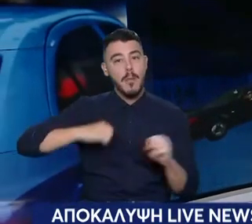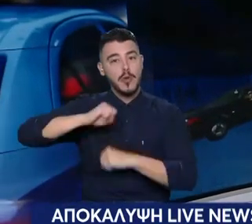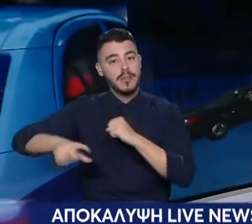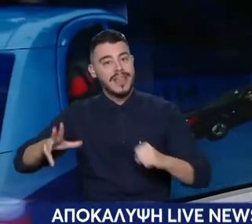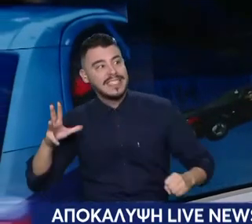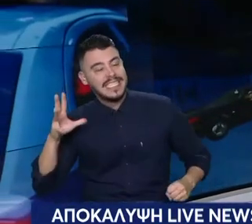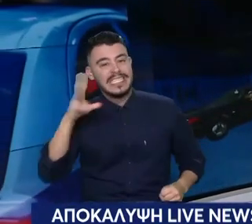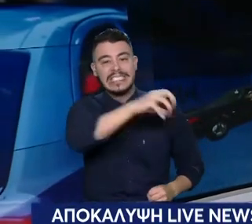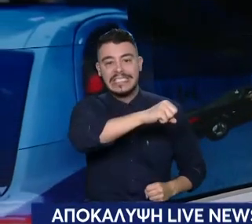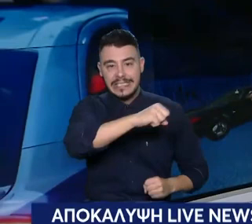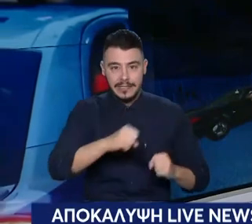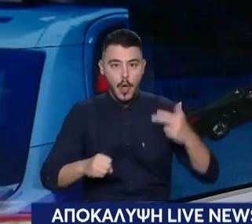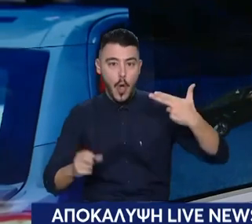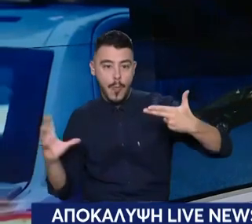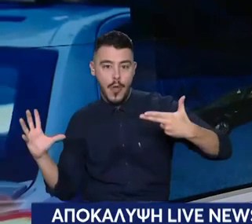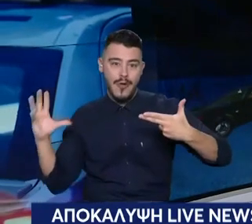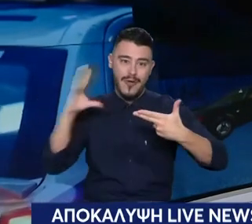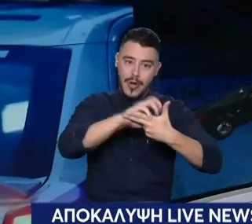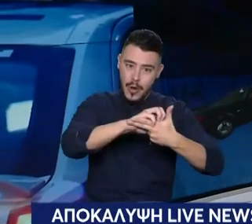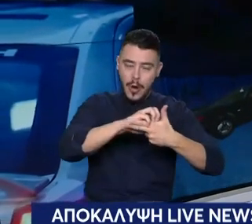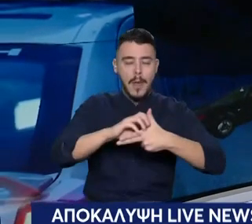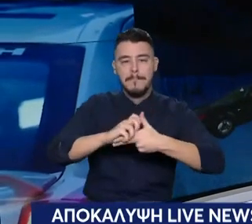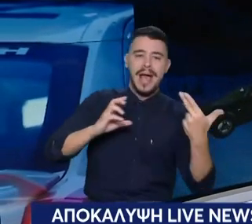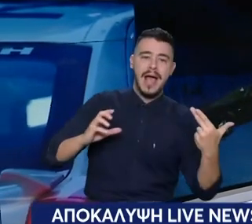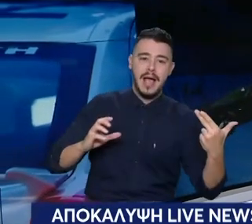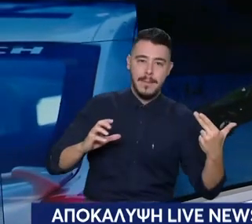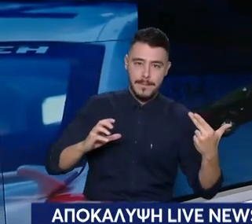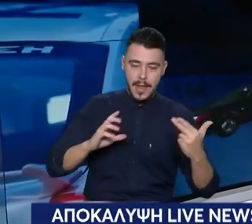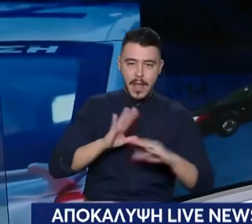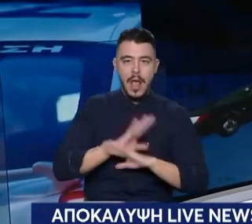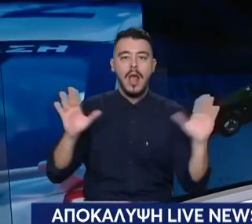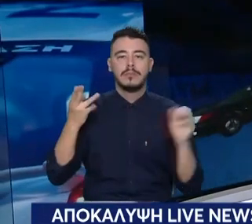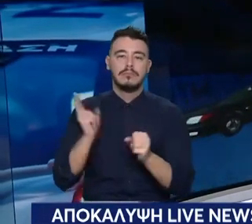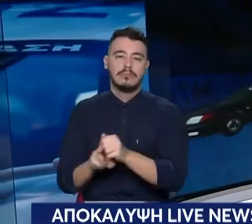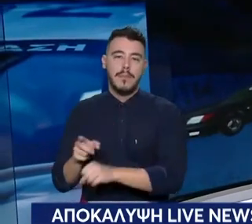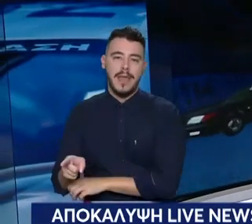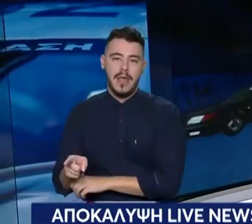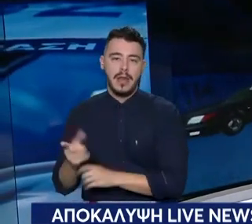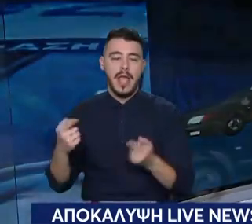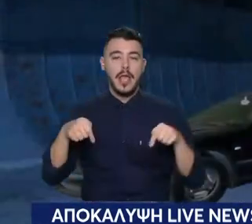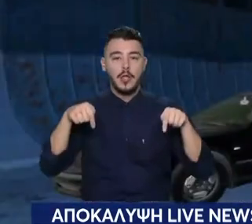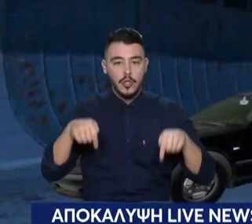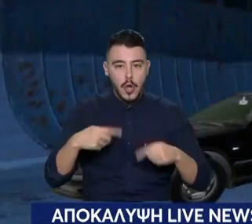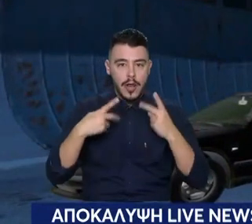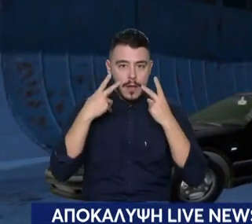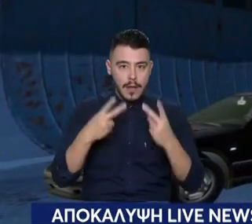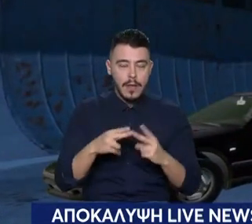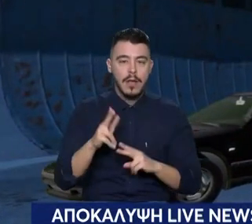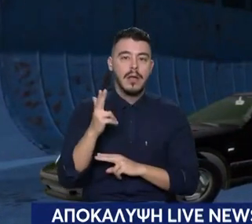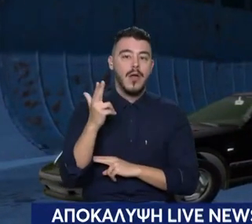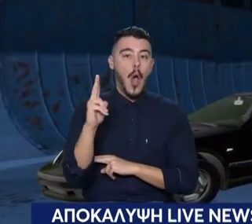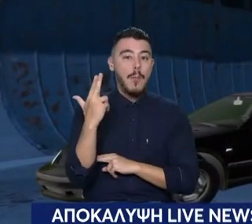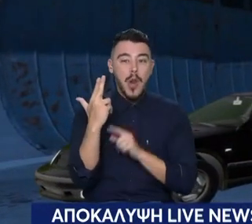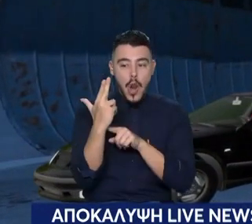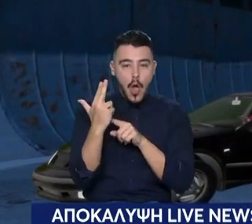εκείνο εκπισοκρότησε. Έτσι βρήκε τραγικό θάνατο ο νεαρός. Τώρα λοιπόν βλέπουμε ότι τα αποτυπώματα υπάρχουν και στη σκανδάλη